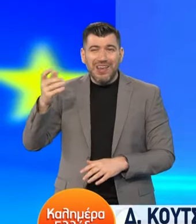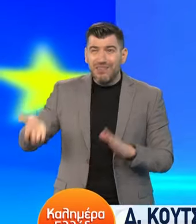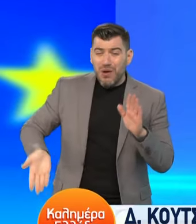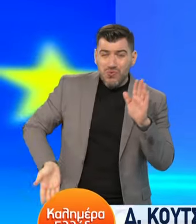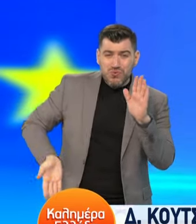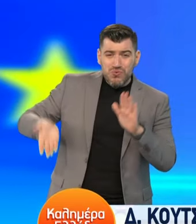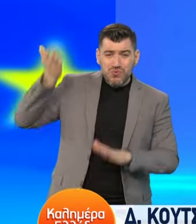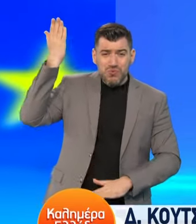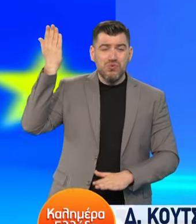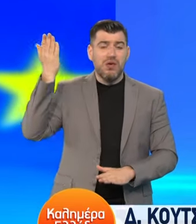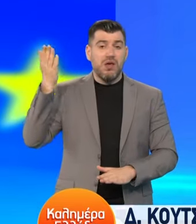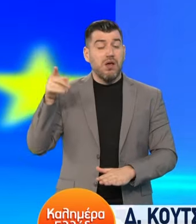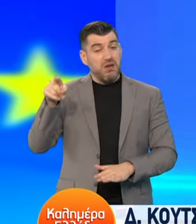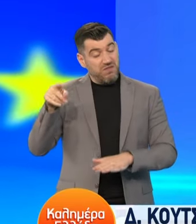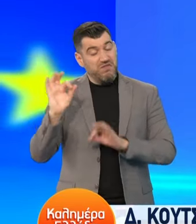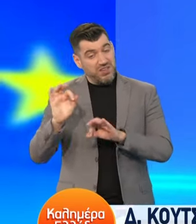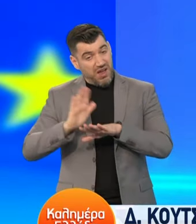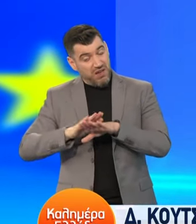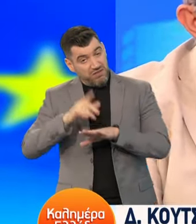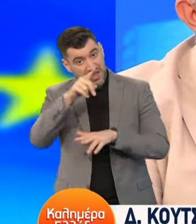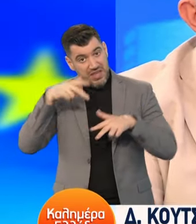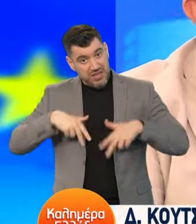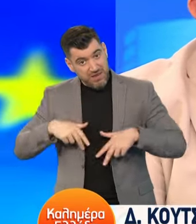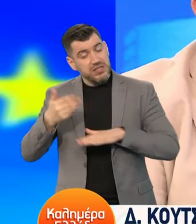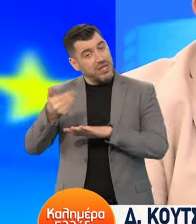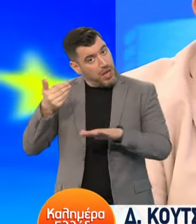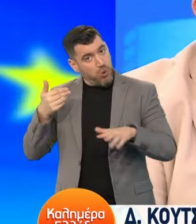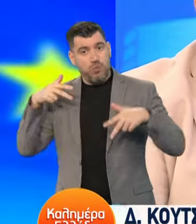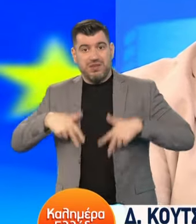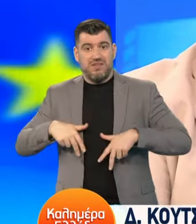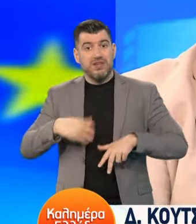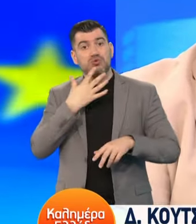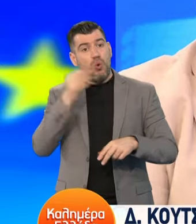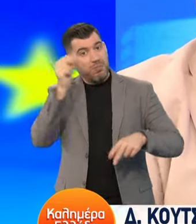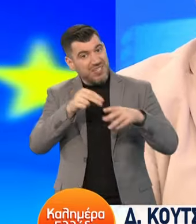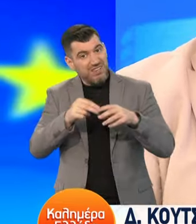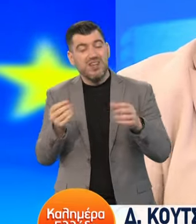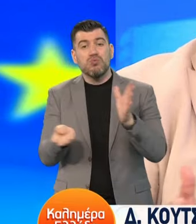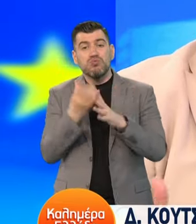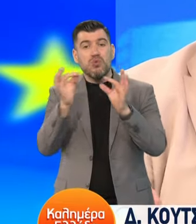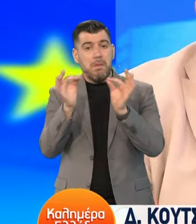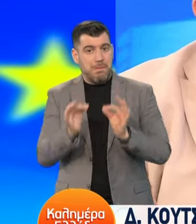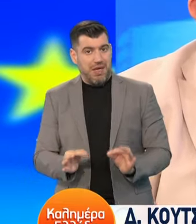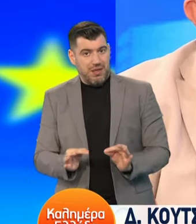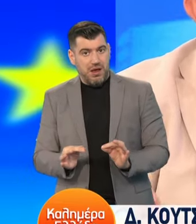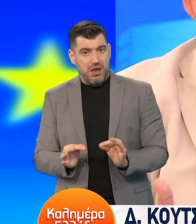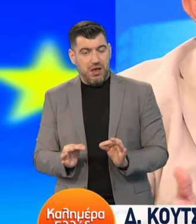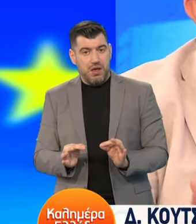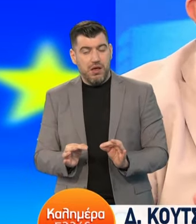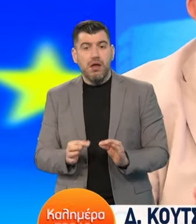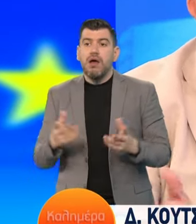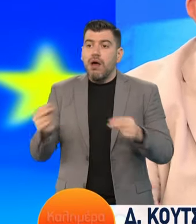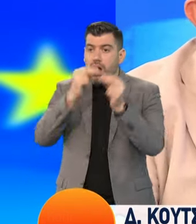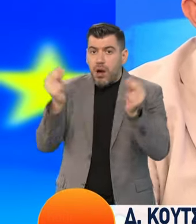των προηγούμενων κυβερνήσεων, αλλά και των κομμάτων της αντιπολίτευσης που ψήφισαν μια σειρά μέτρα, δεν μπορεί ο ελληνικός λαός